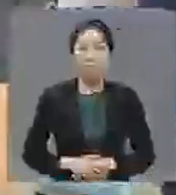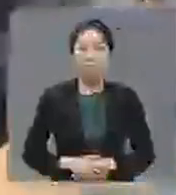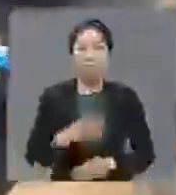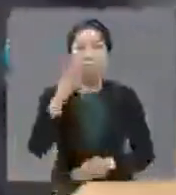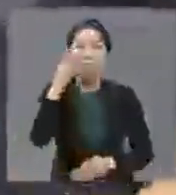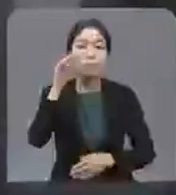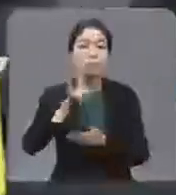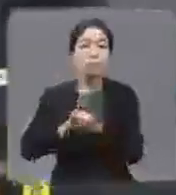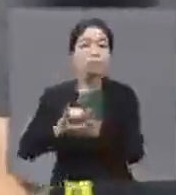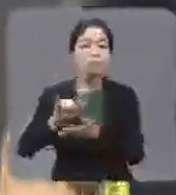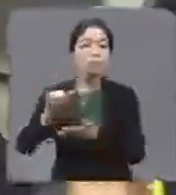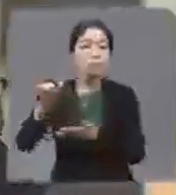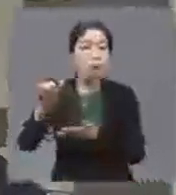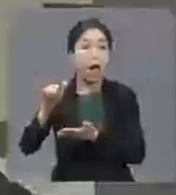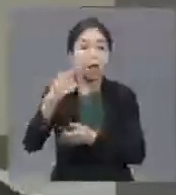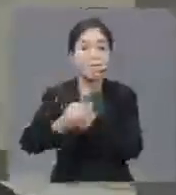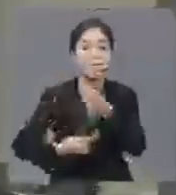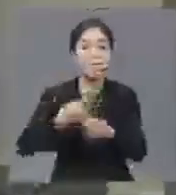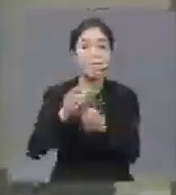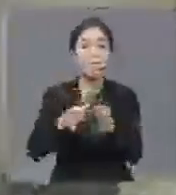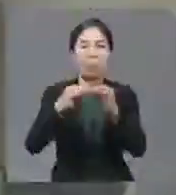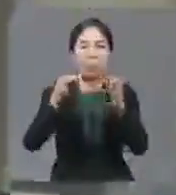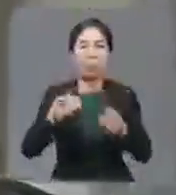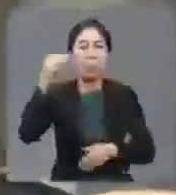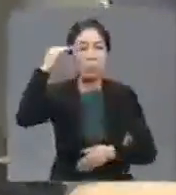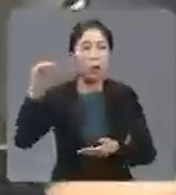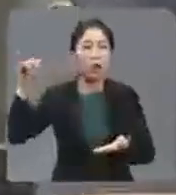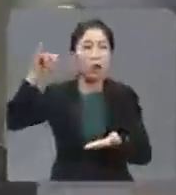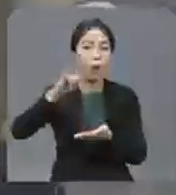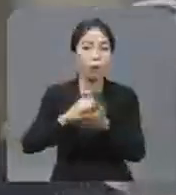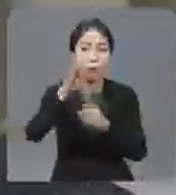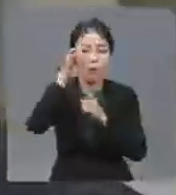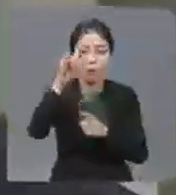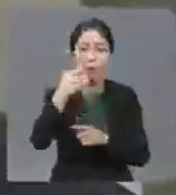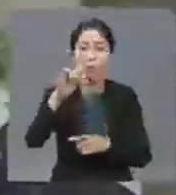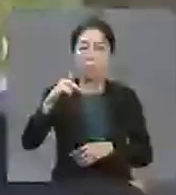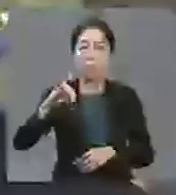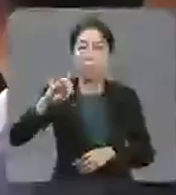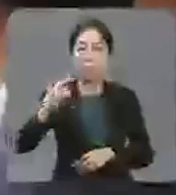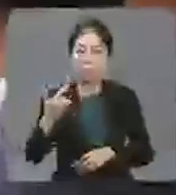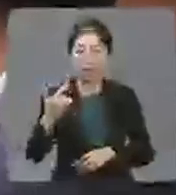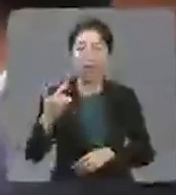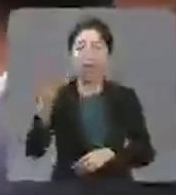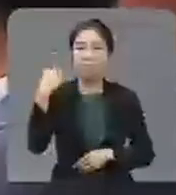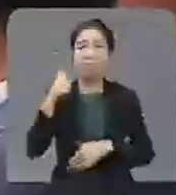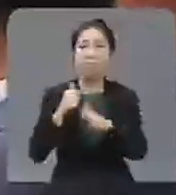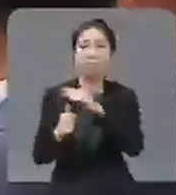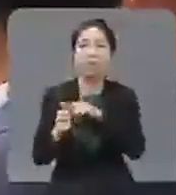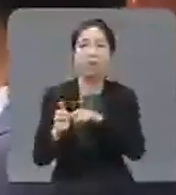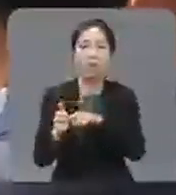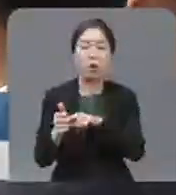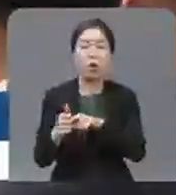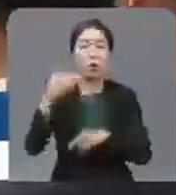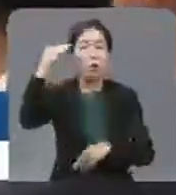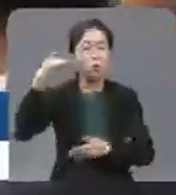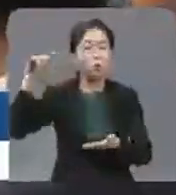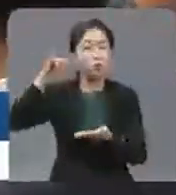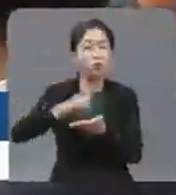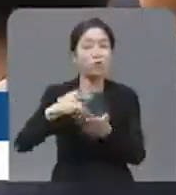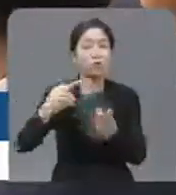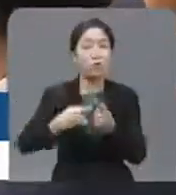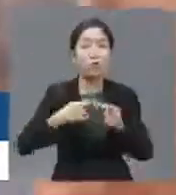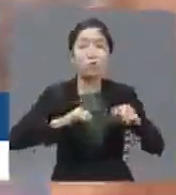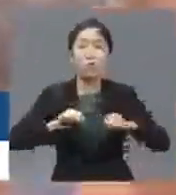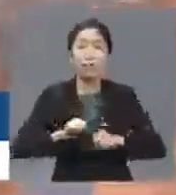미국 유학길에 올랐다가 1년 만에 귀국한 이낙연 전 더불어민주당 대표 이전 대표는 귀국 후 첫 지역